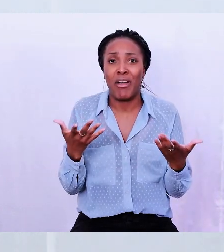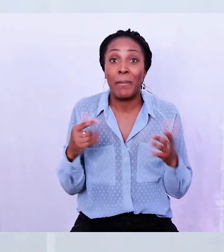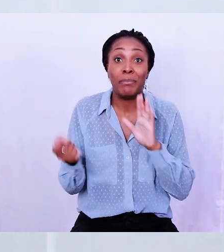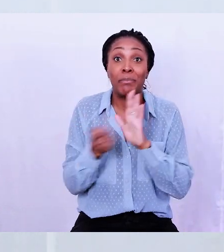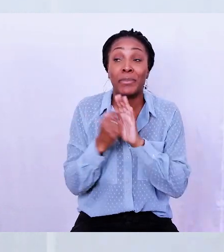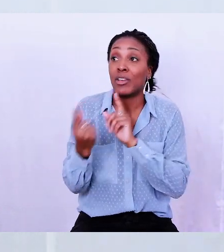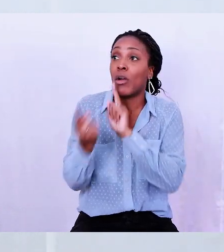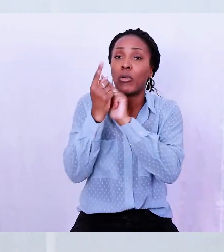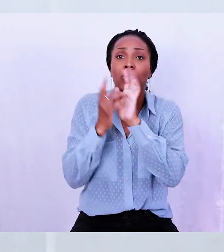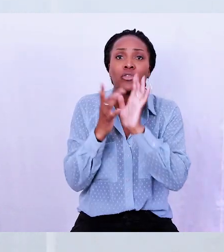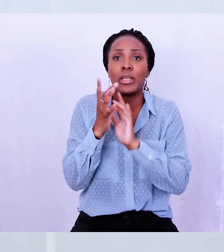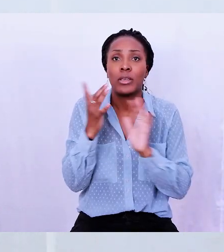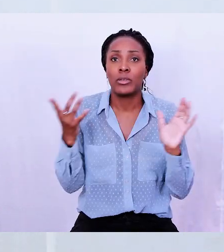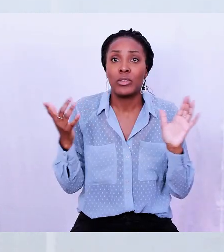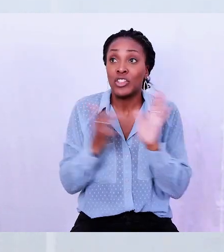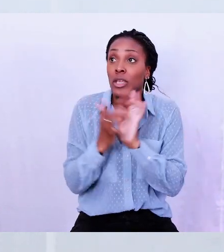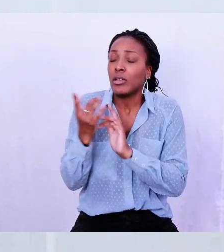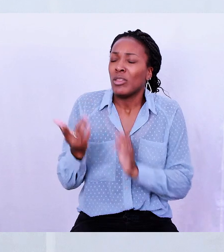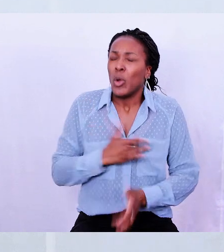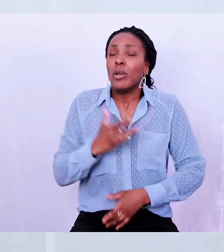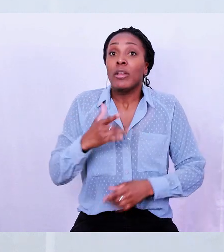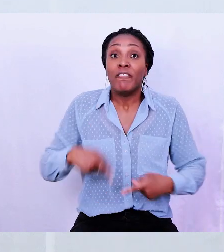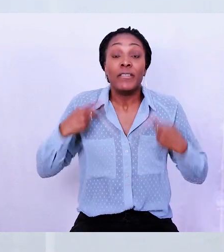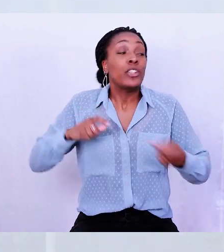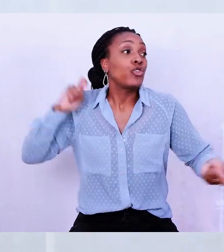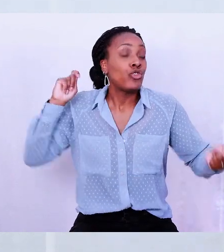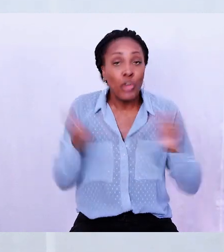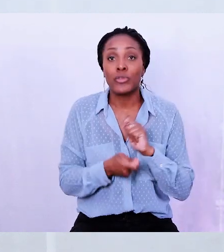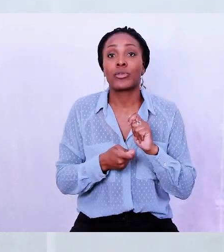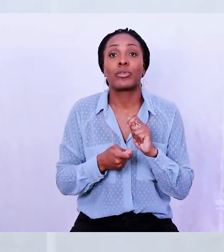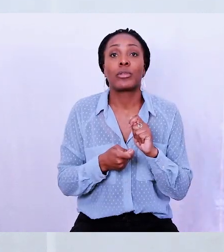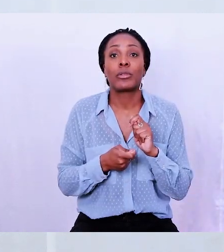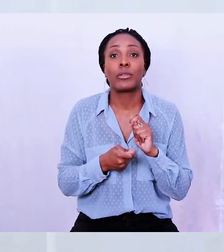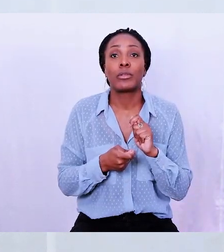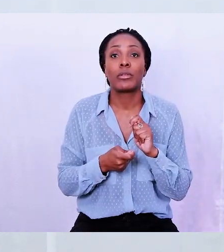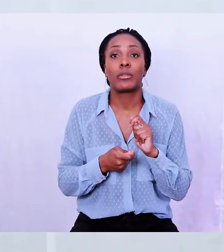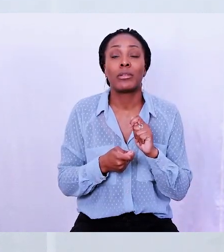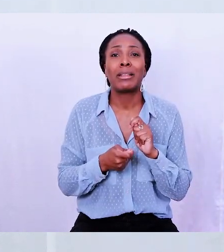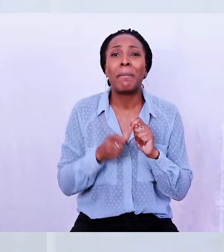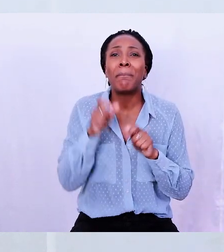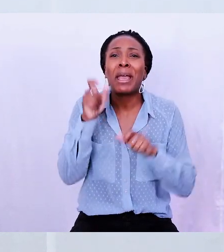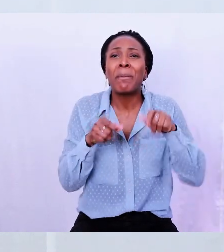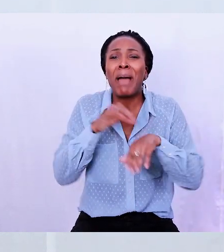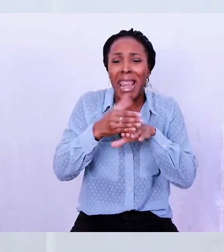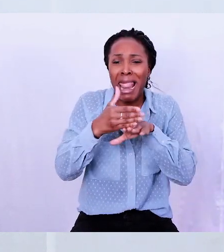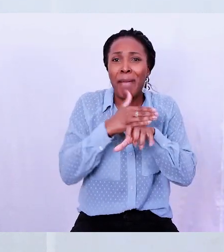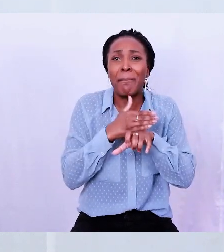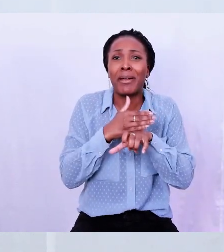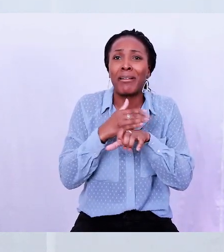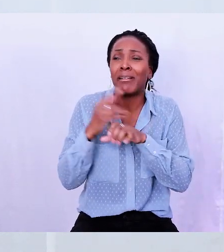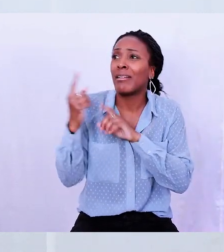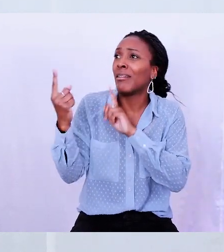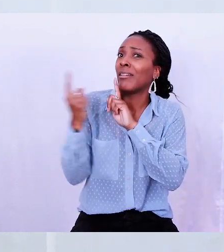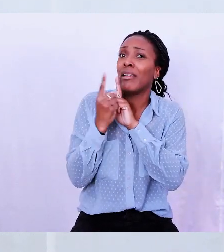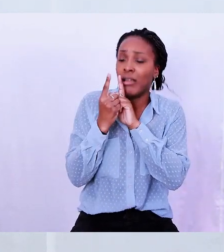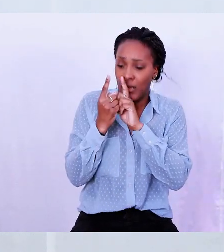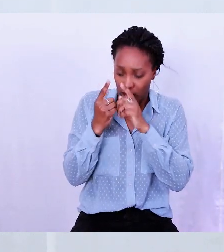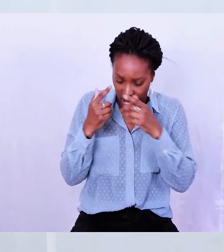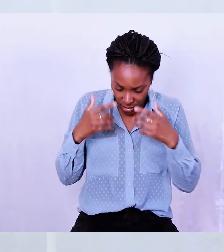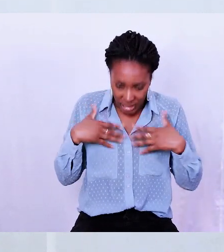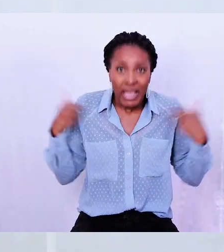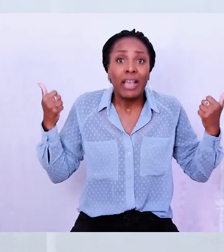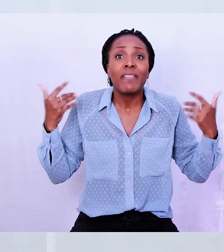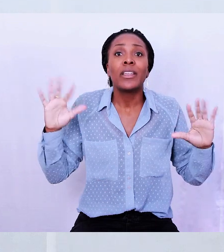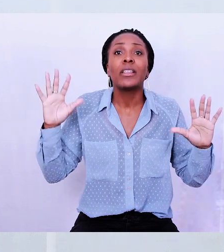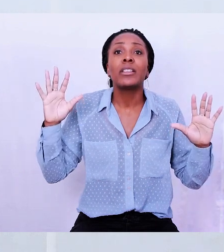leur route, leur vie a littéralement changé du tout au tout. Des lépreux ont été guéris alors qu'ils étaient rejetés de la